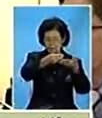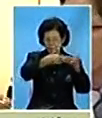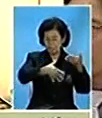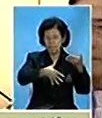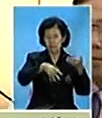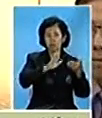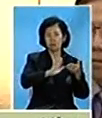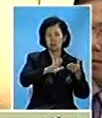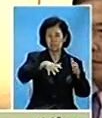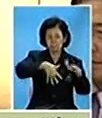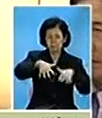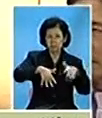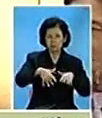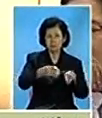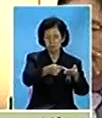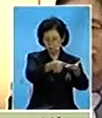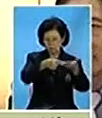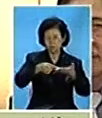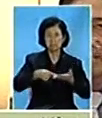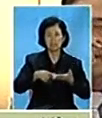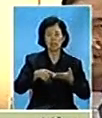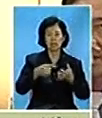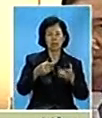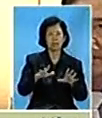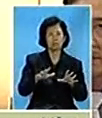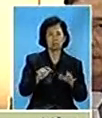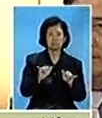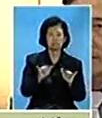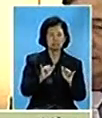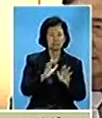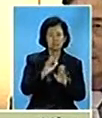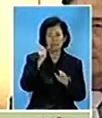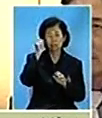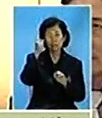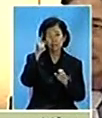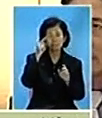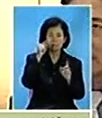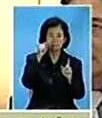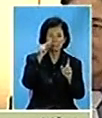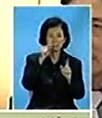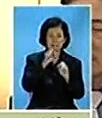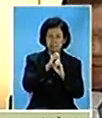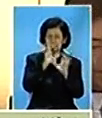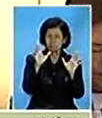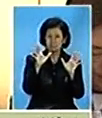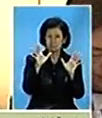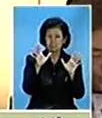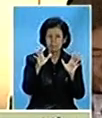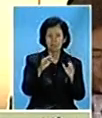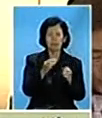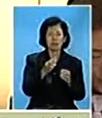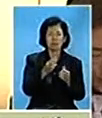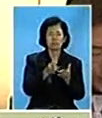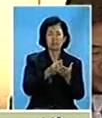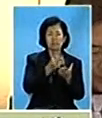ชาชนเป็นต้นมาแล้วเนี่ยนะครับก็อาจจะไม่ได้เข้าใจถ่องแท้ตรงนี้นะครับเพราะงั้นวิชาชีพการแพทย์แผน